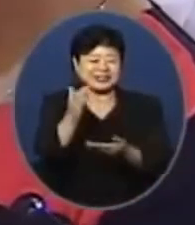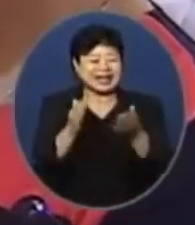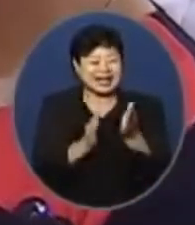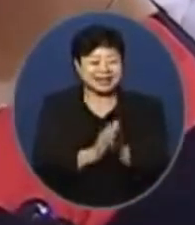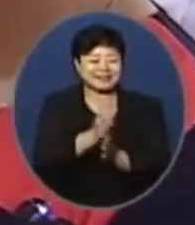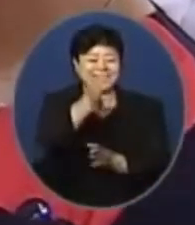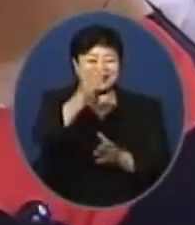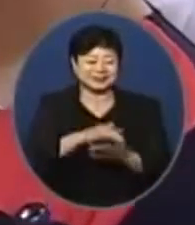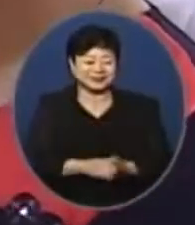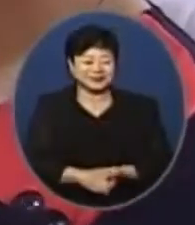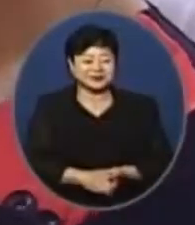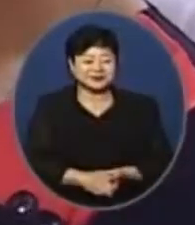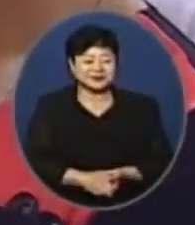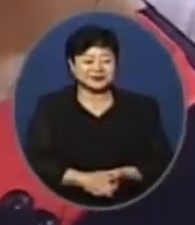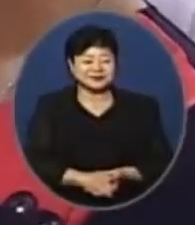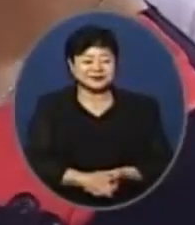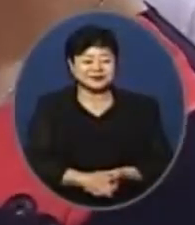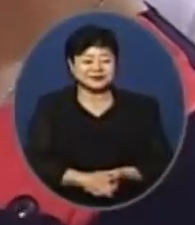할렐루야!